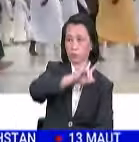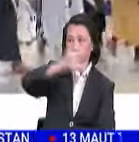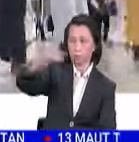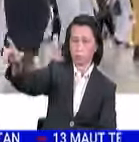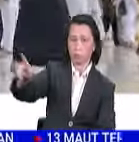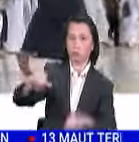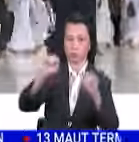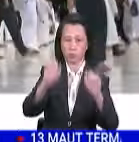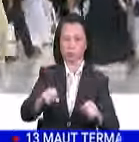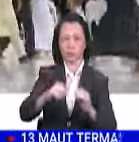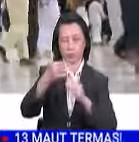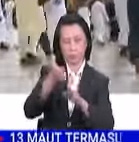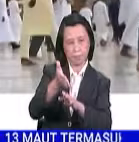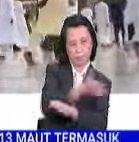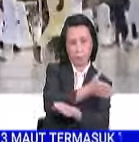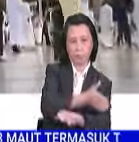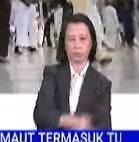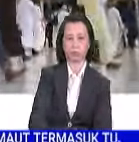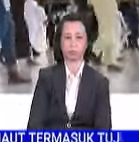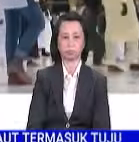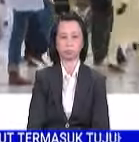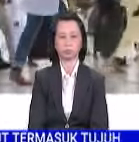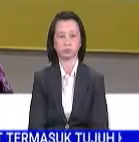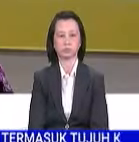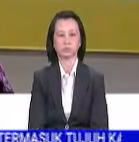kembali dibenarkan.